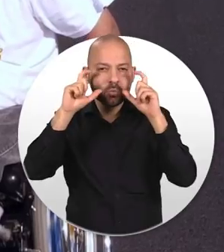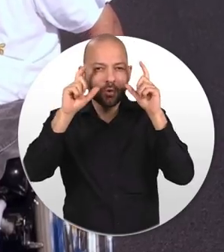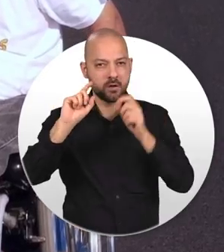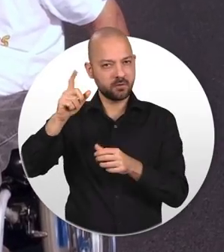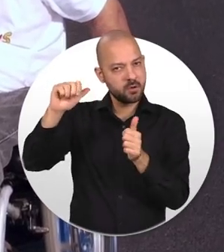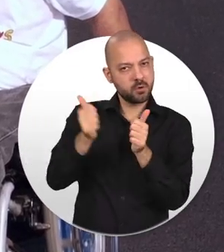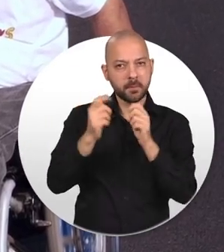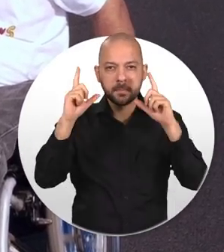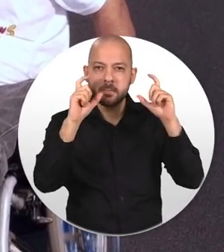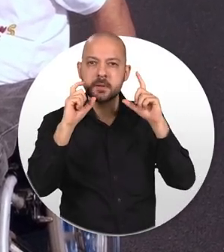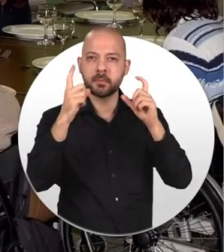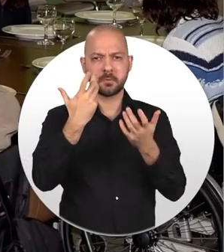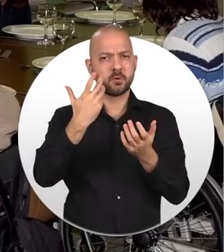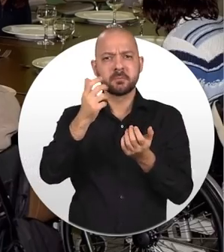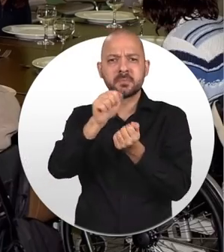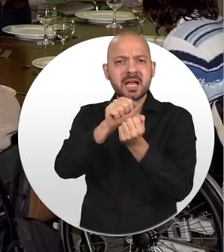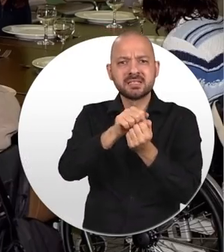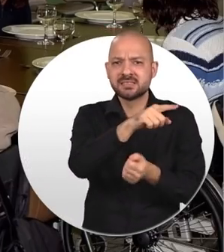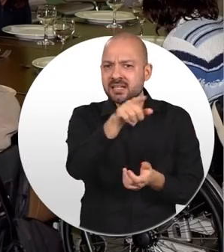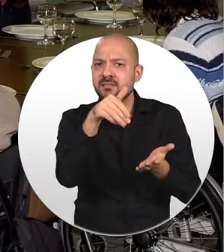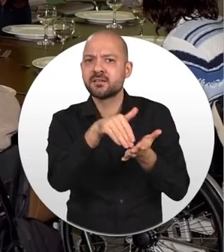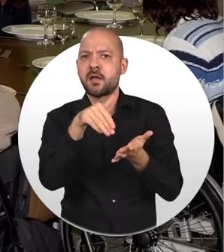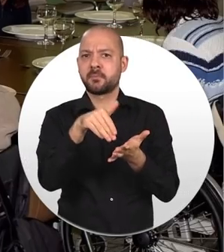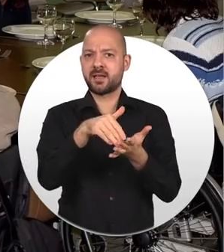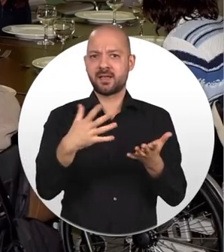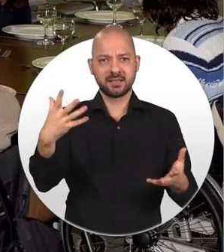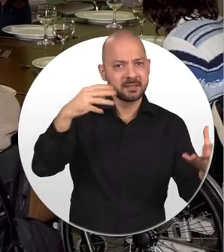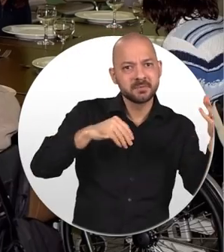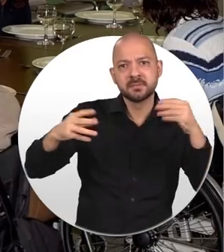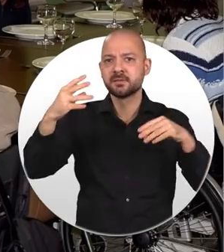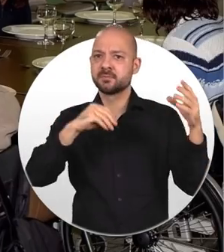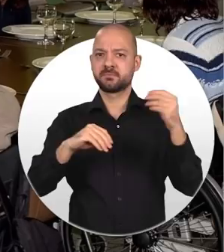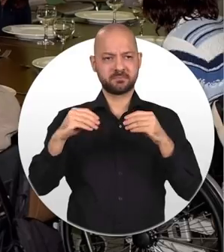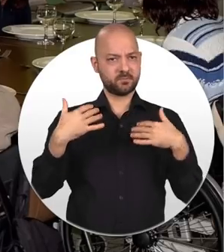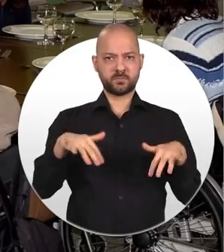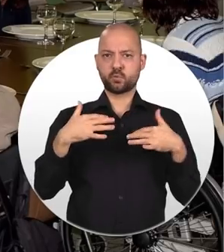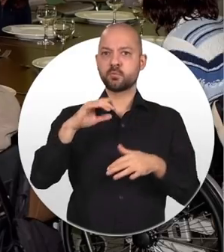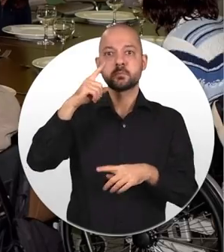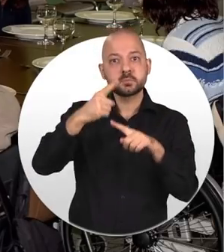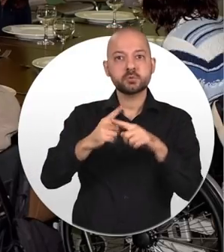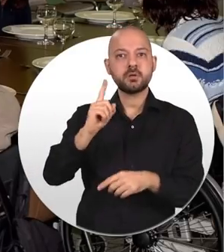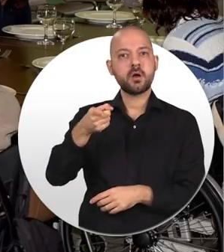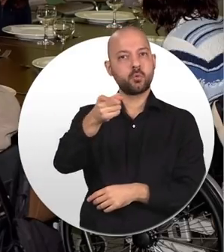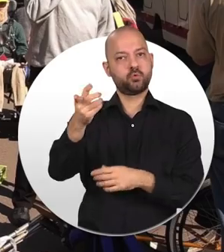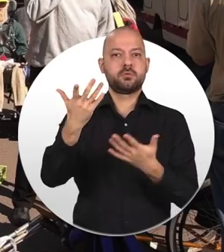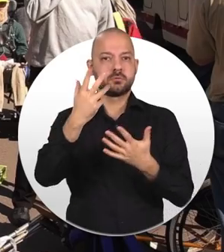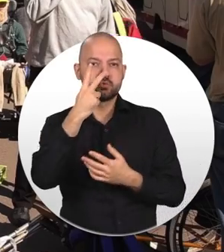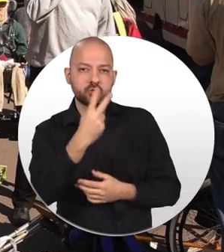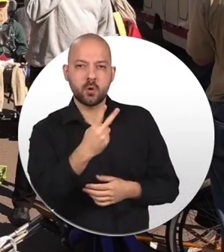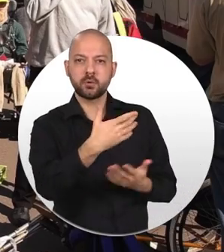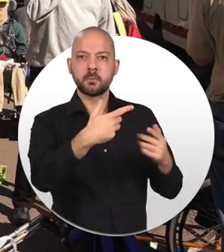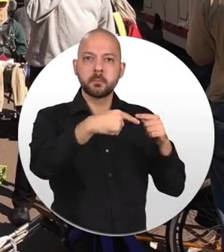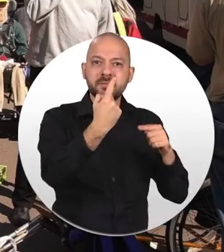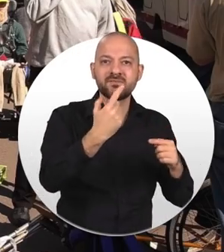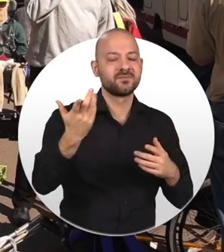wir hatten Fotografen dabei, die das ganz dokumentiert haben, teilweise dann Presse, die auch dabei gestoßen ist. Und dann